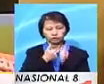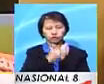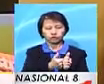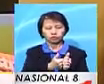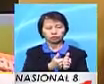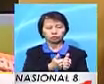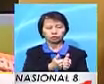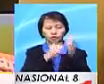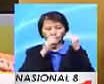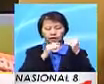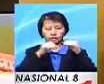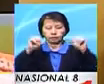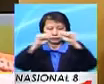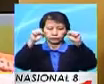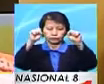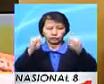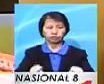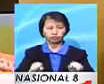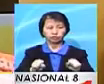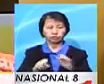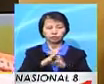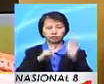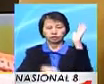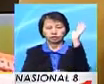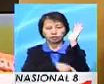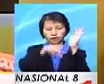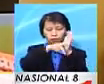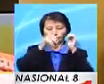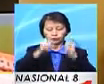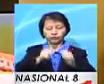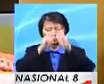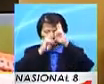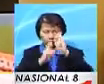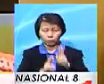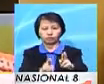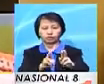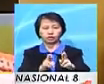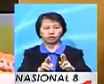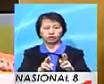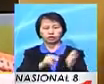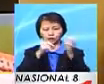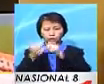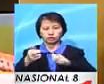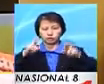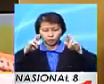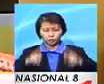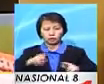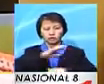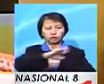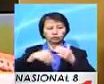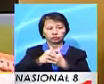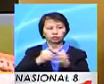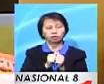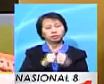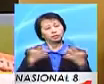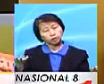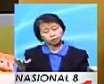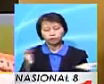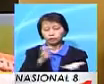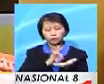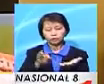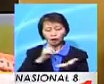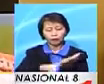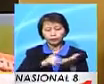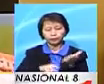agar sistem berparlimen kita dapat dihormati oleh rakyat keseluruhannya tanpa mengira